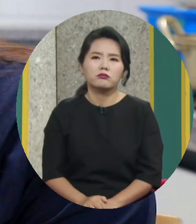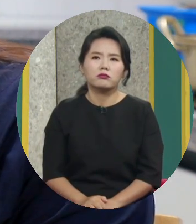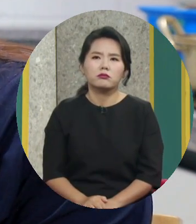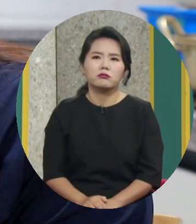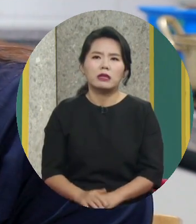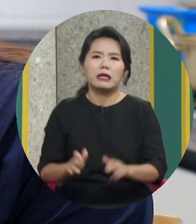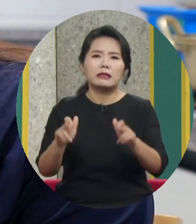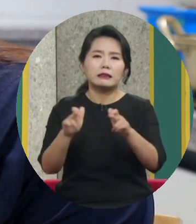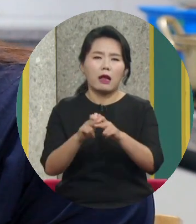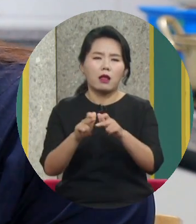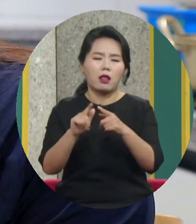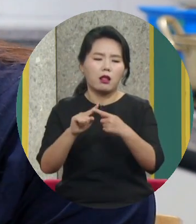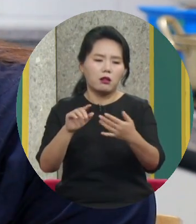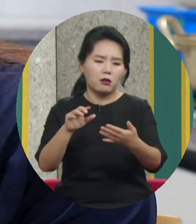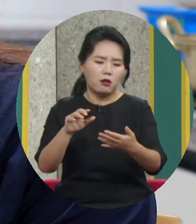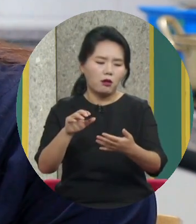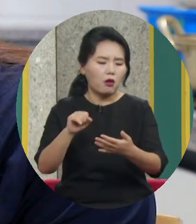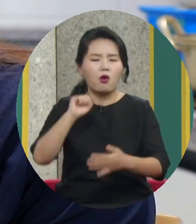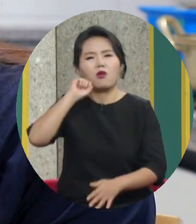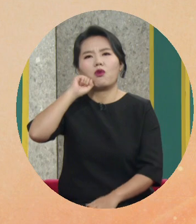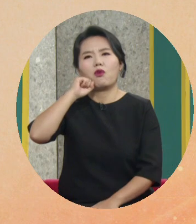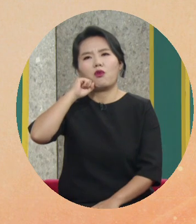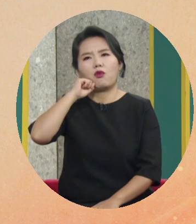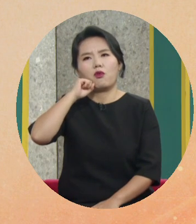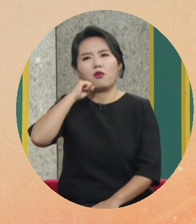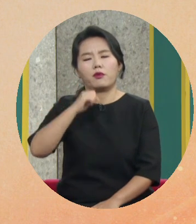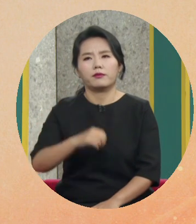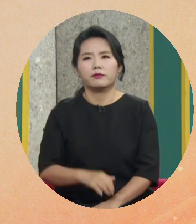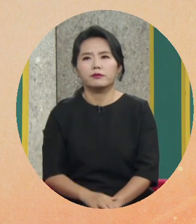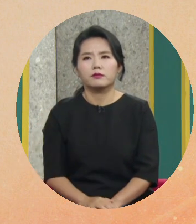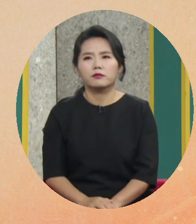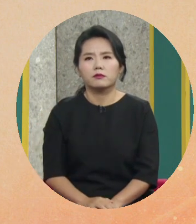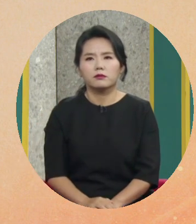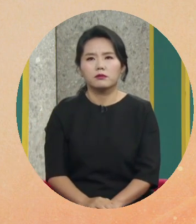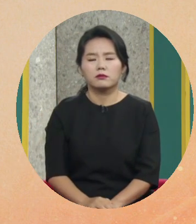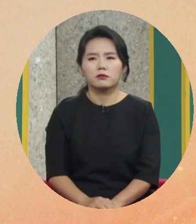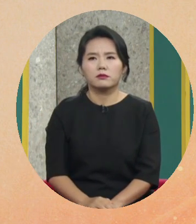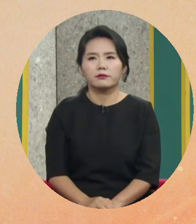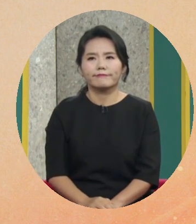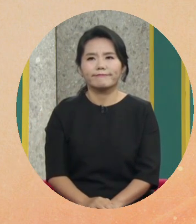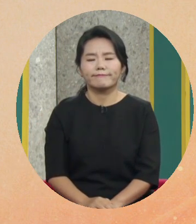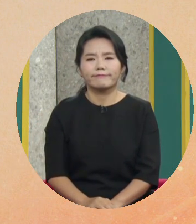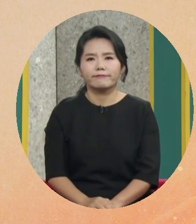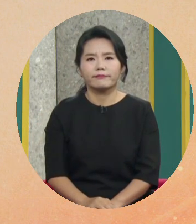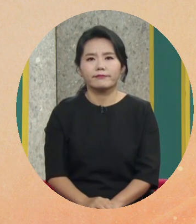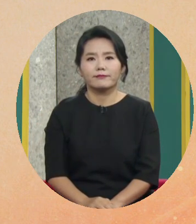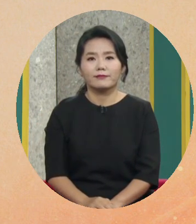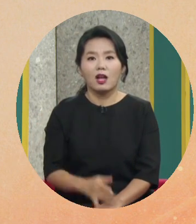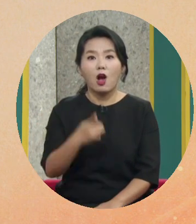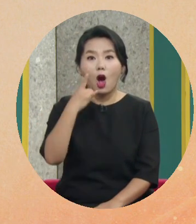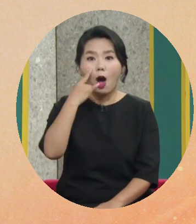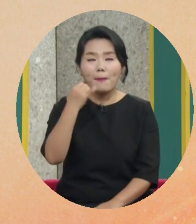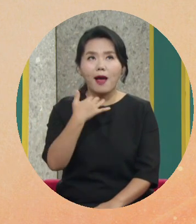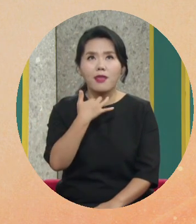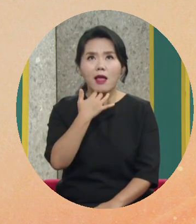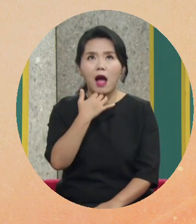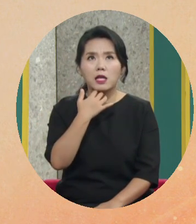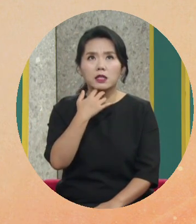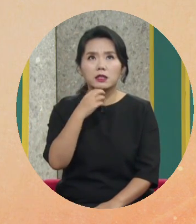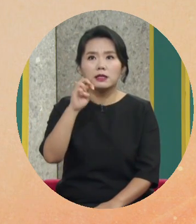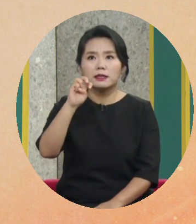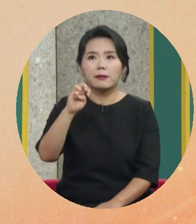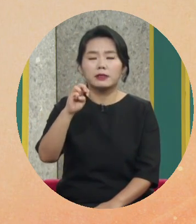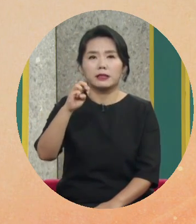진짜 받아들이지를 못했었죠, 예전에. 38에 얻은 귀한